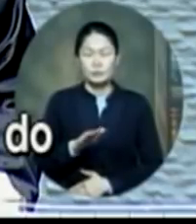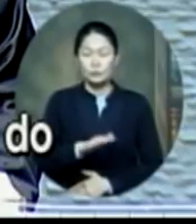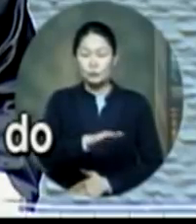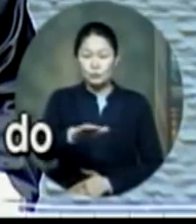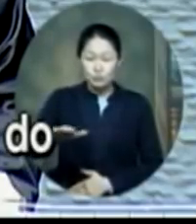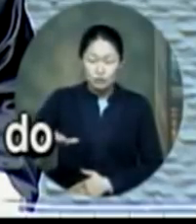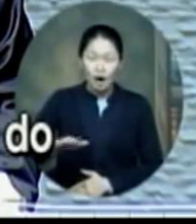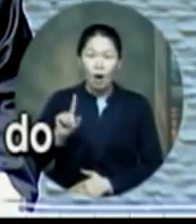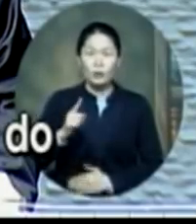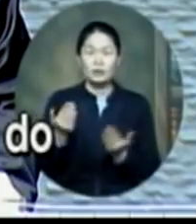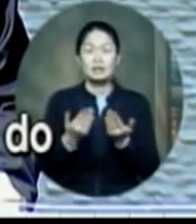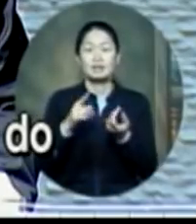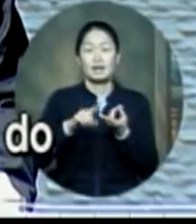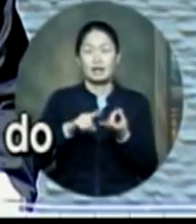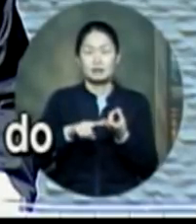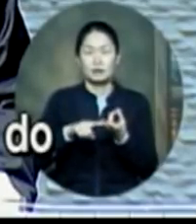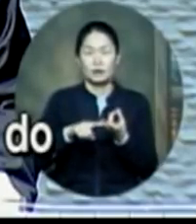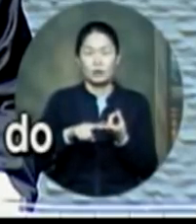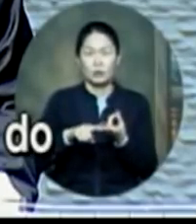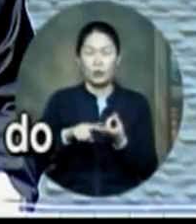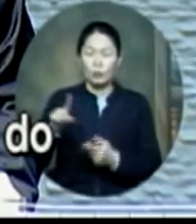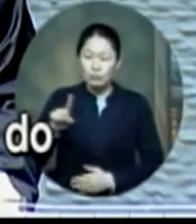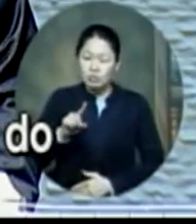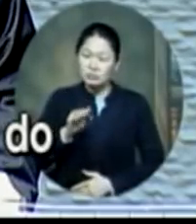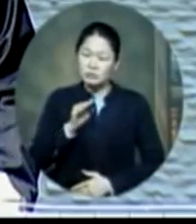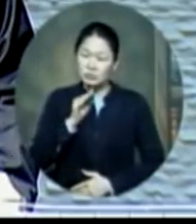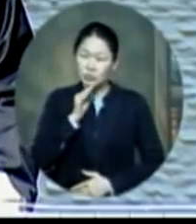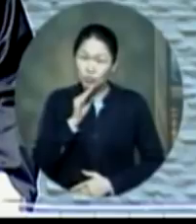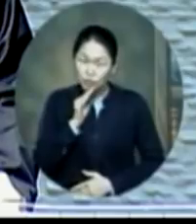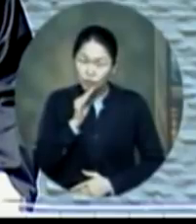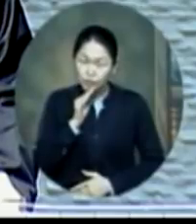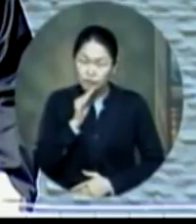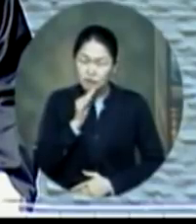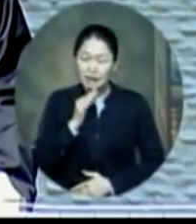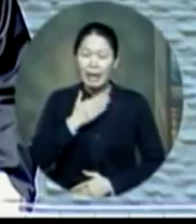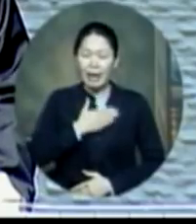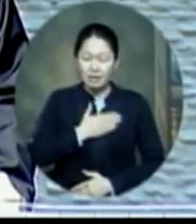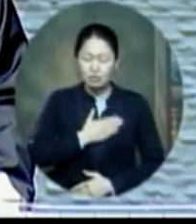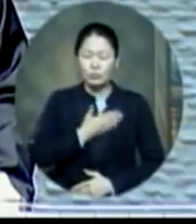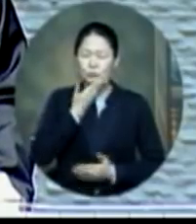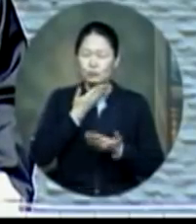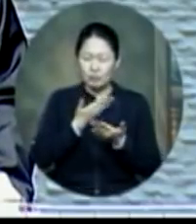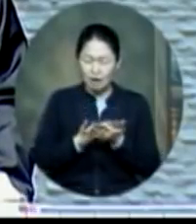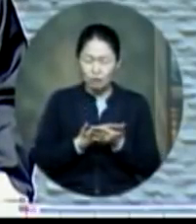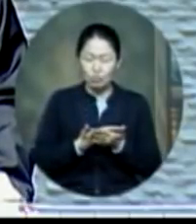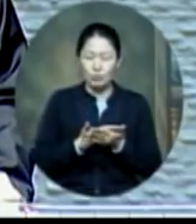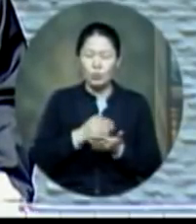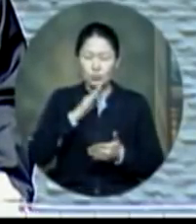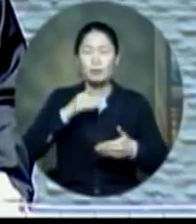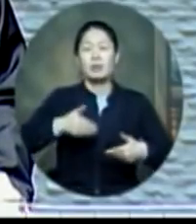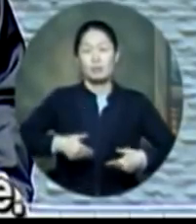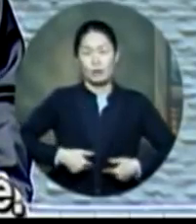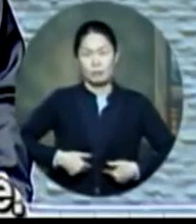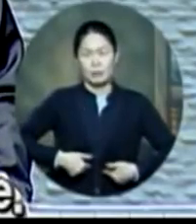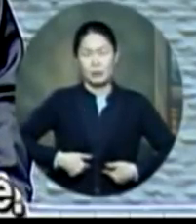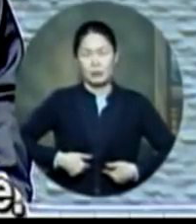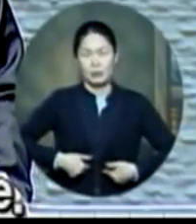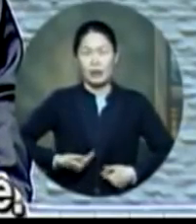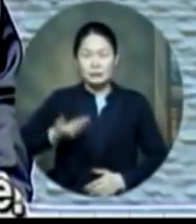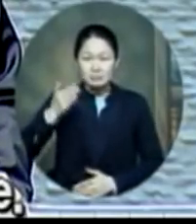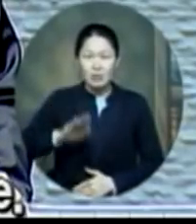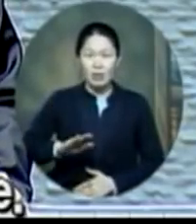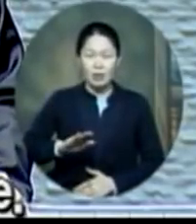우리가 어떤 일에 대해서 무엇이 옳은지를 아는 것도 중요하고 그건 대단히 필요합니다.